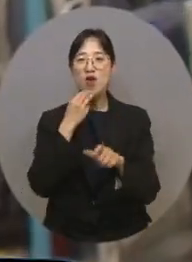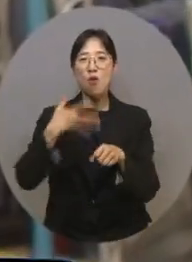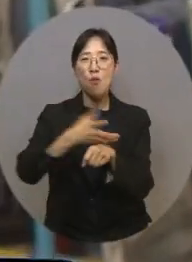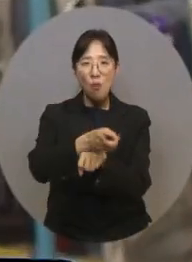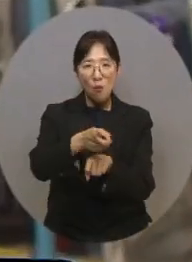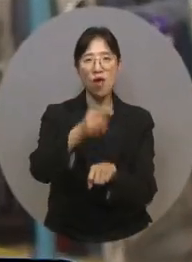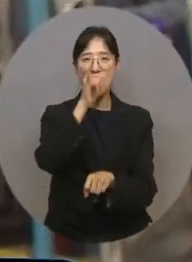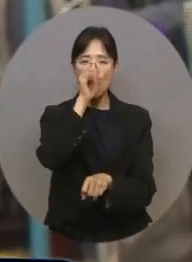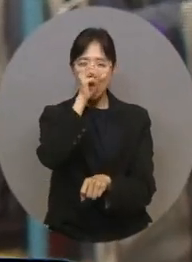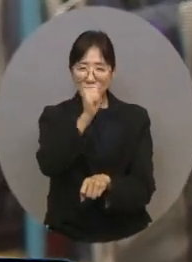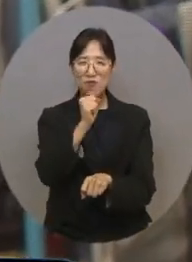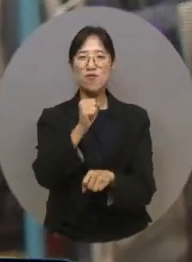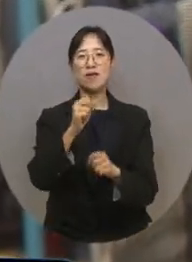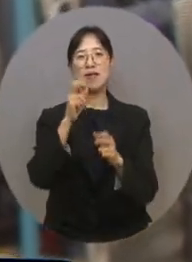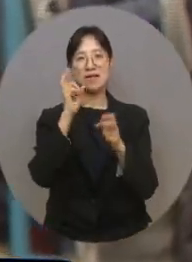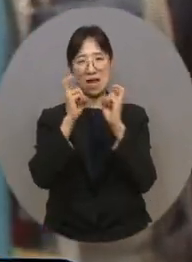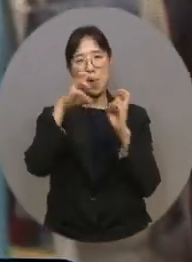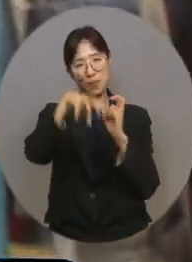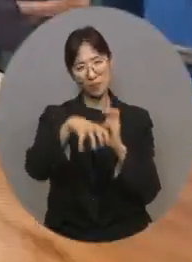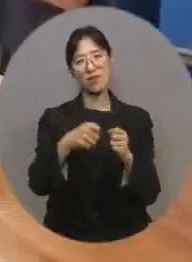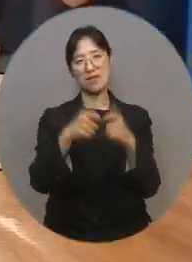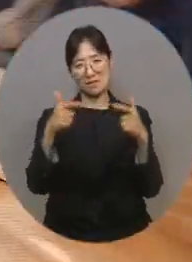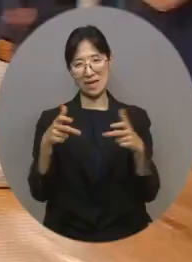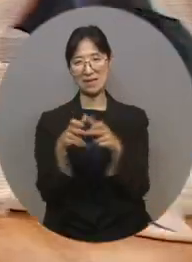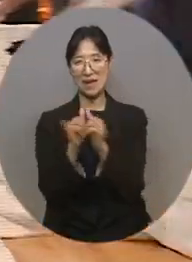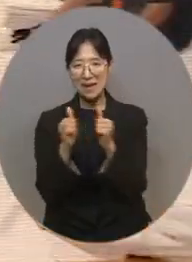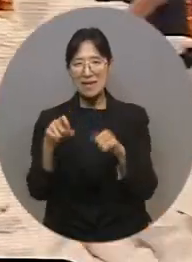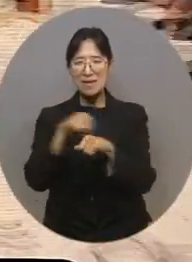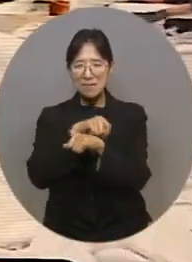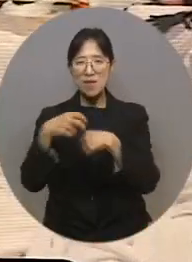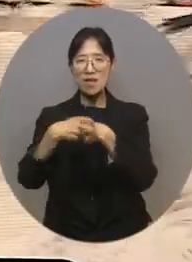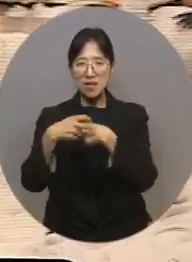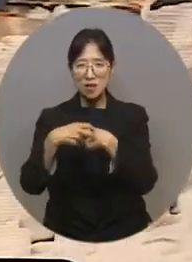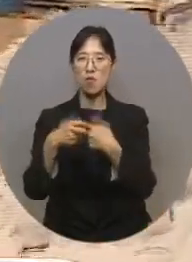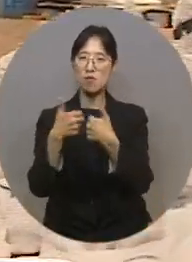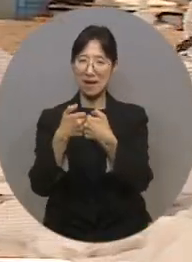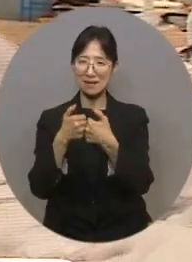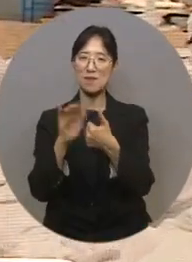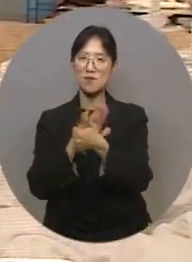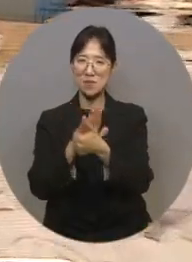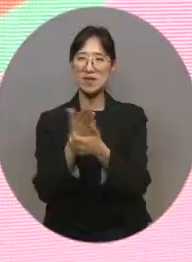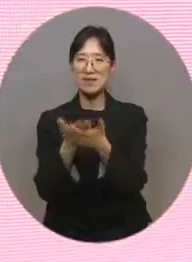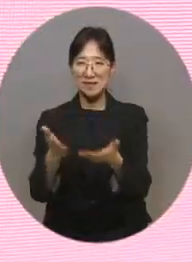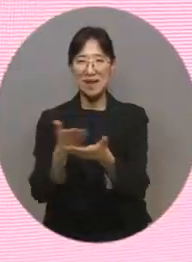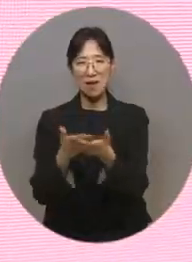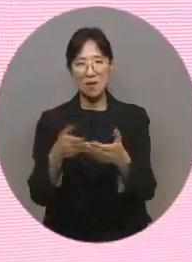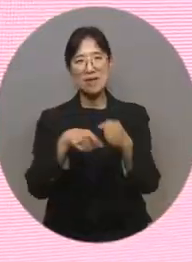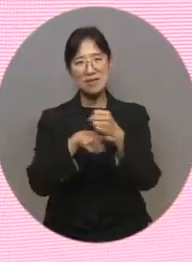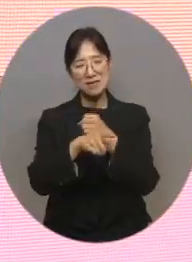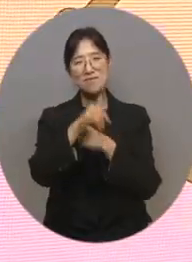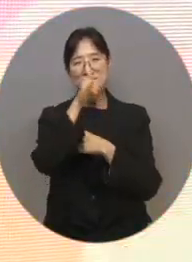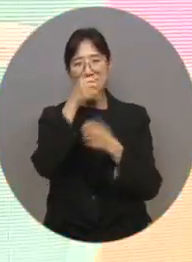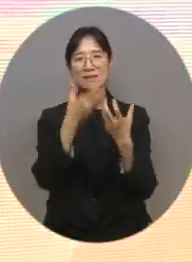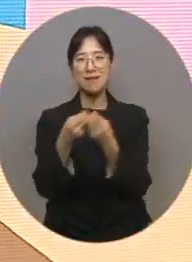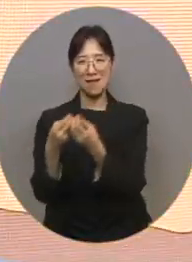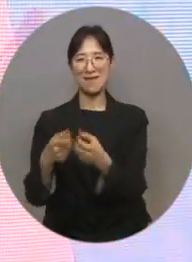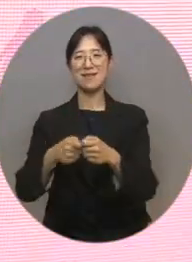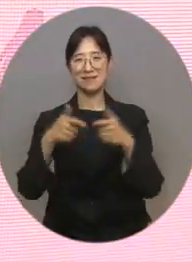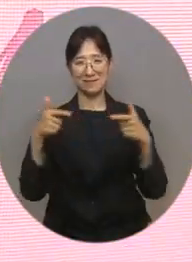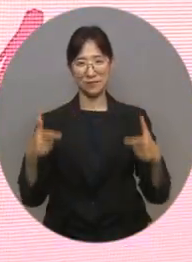우수 사업장이 증가하였고 장애인을 위한 특별한 의료 및 상담 서비스를 제공하는 의미 있는 사례가